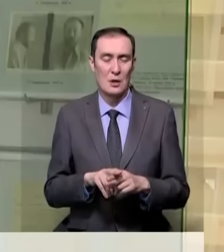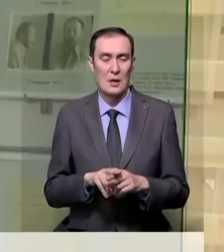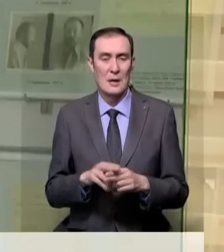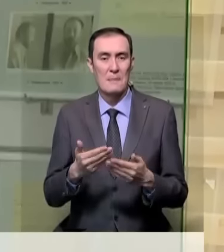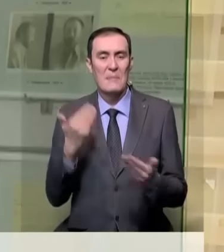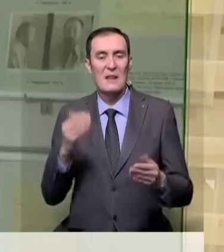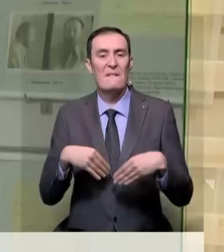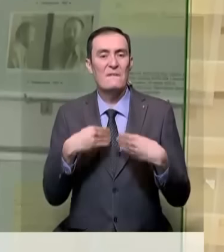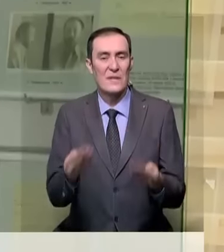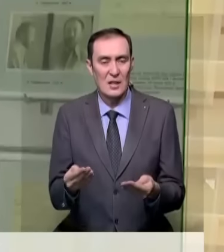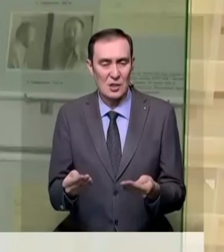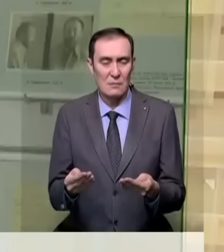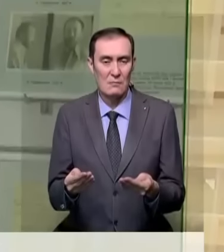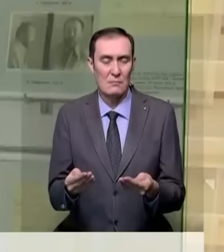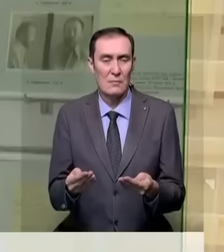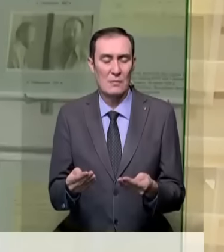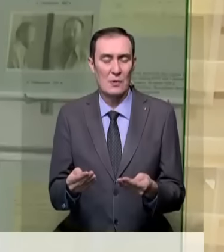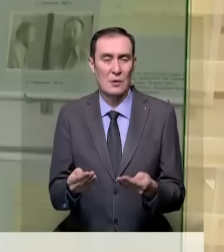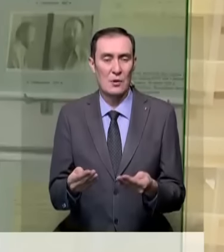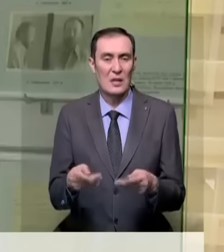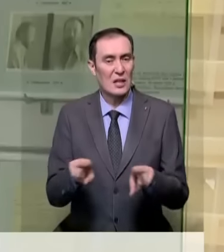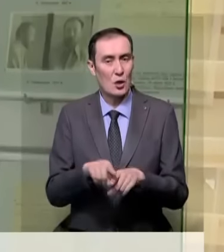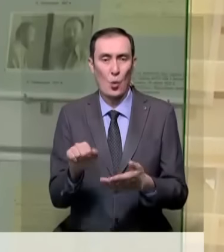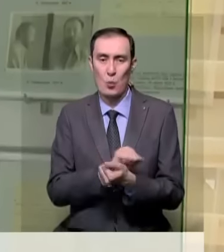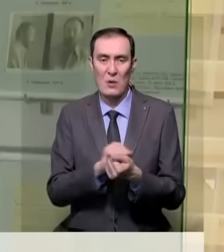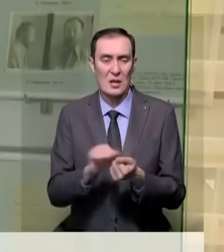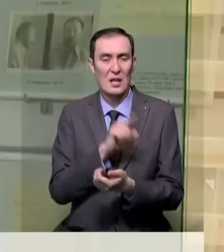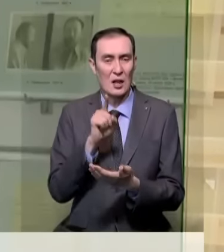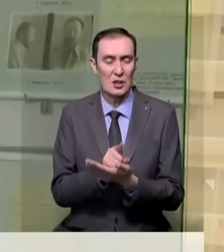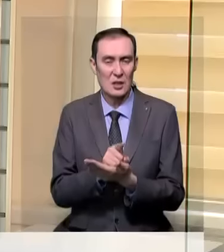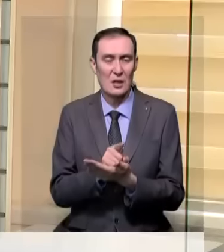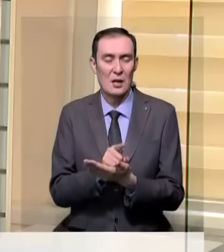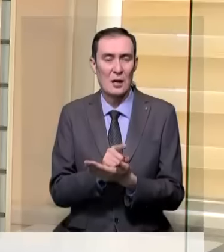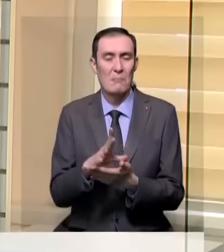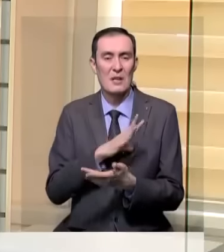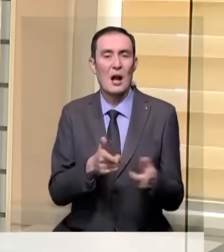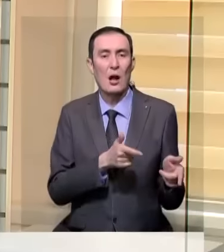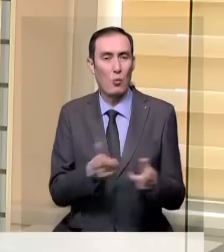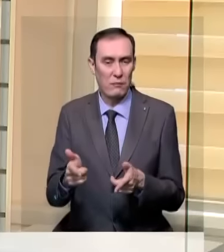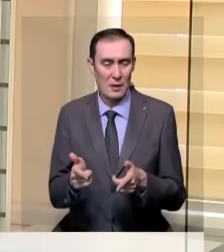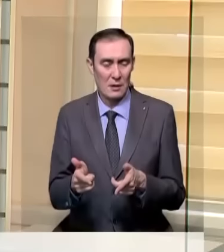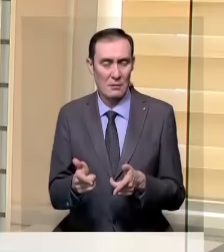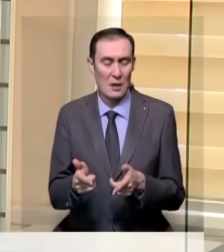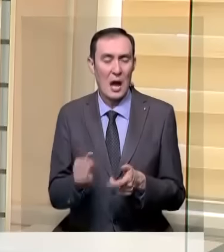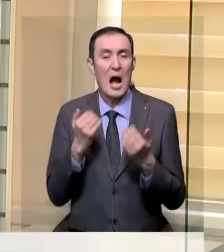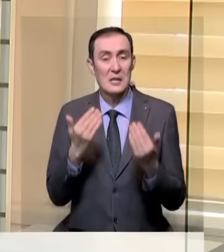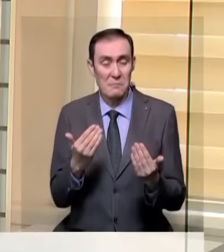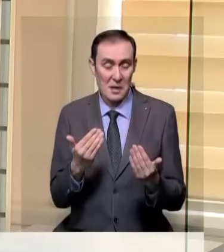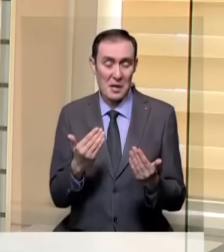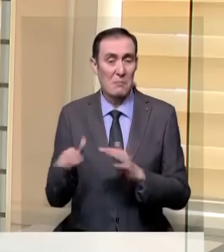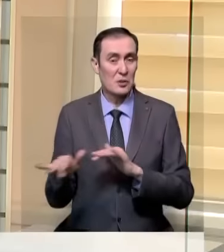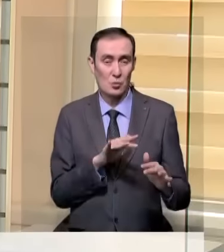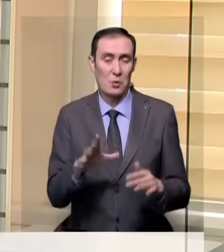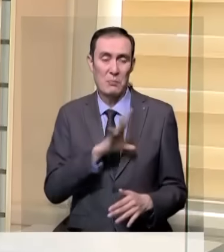перед выдачей исследователям документы должны отлежаться. То сейчас данная процедура у